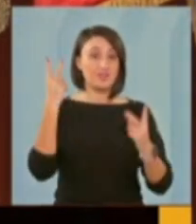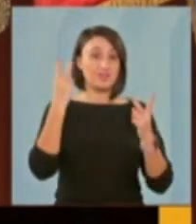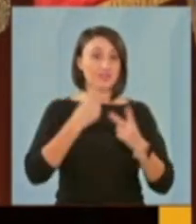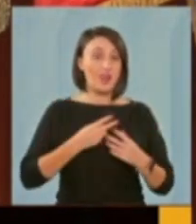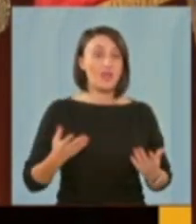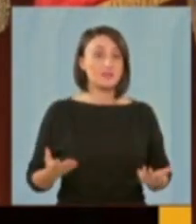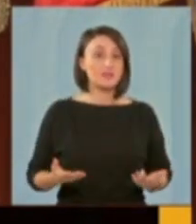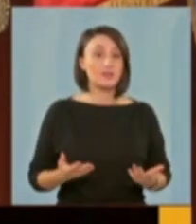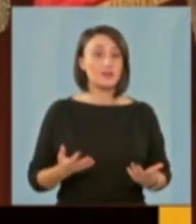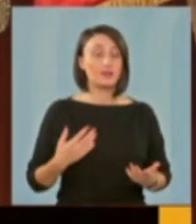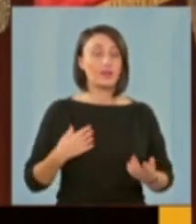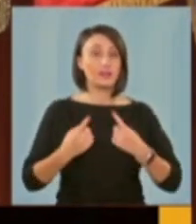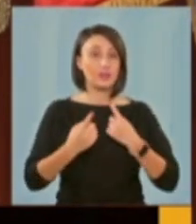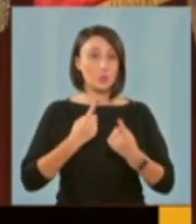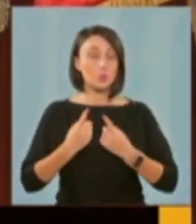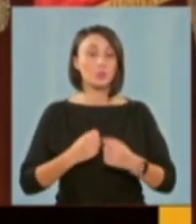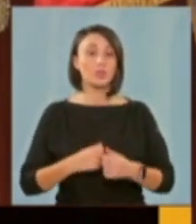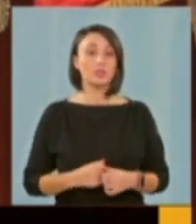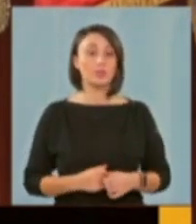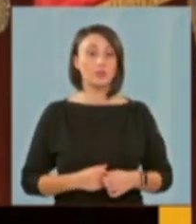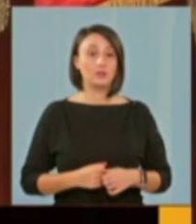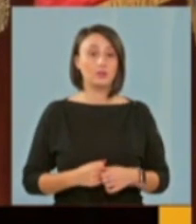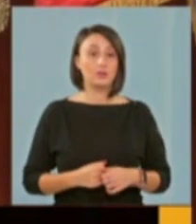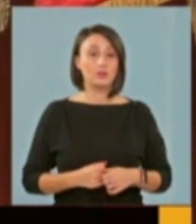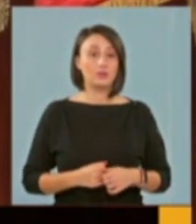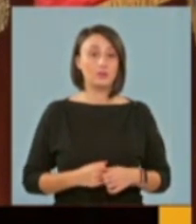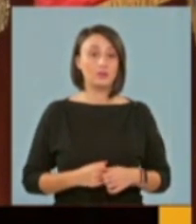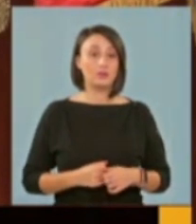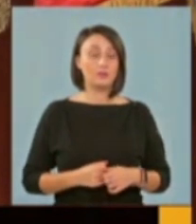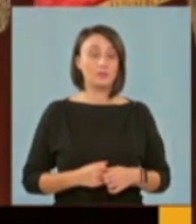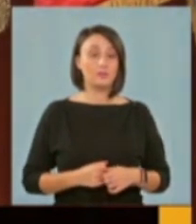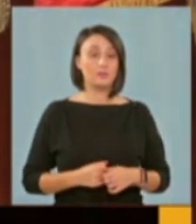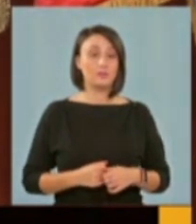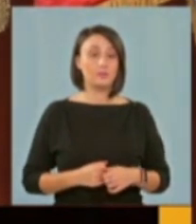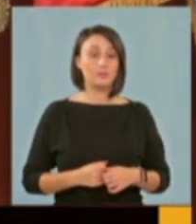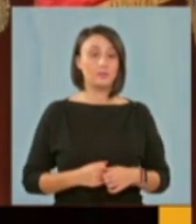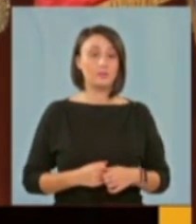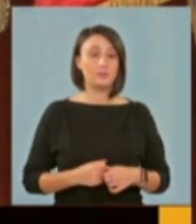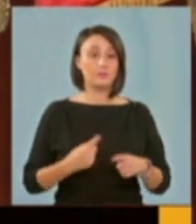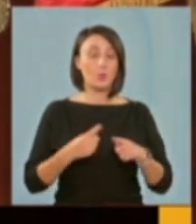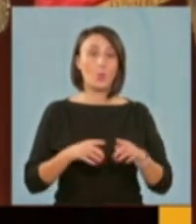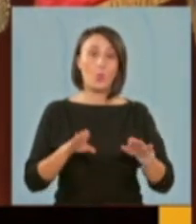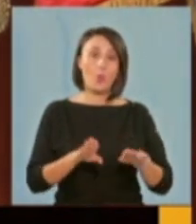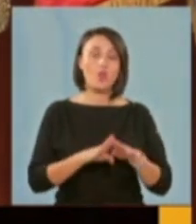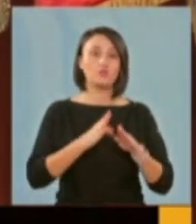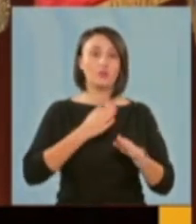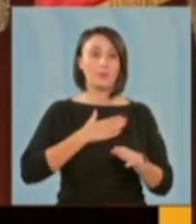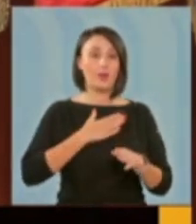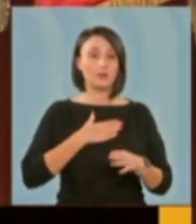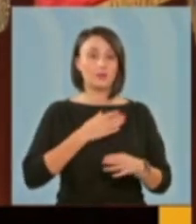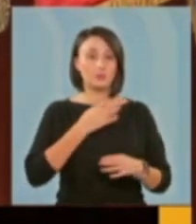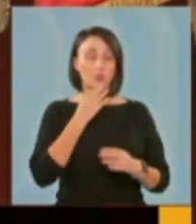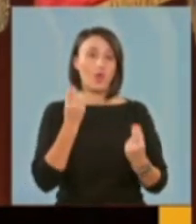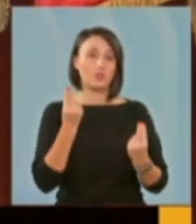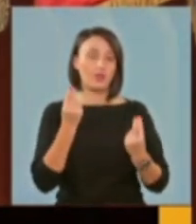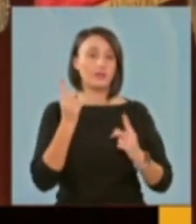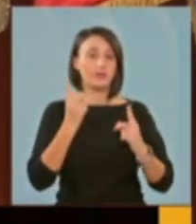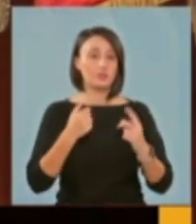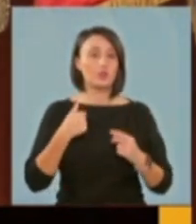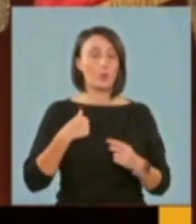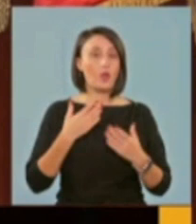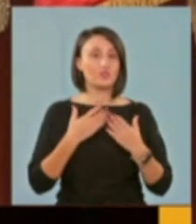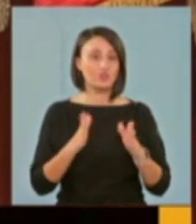seama, discutând cu colegii mei, să spun așa, chiar dacă eu